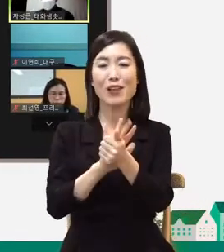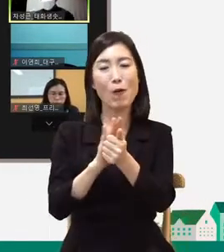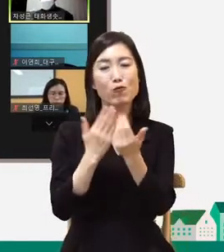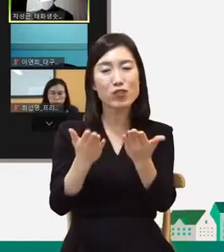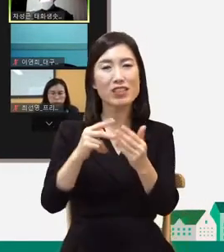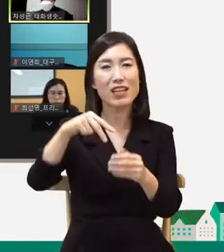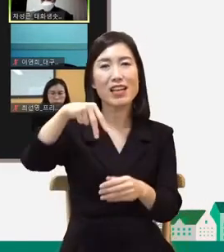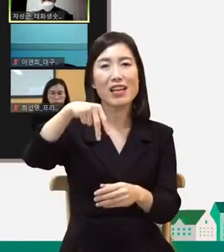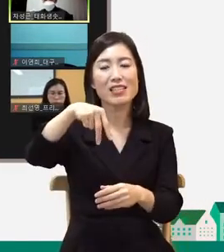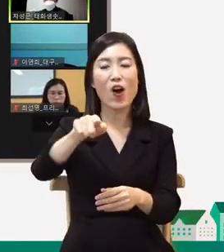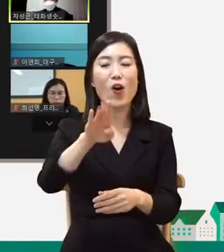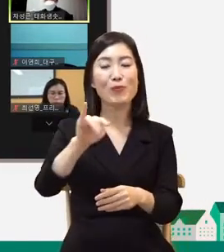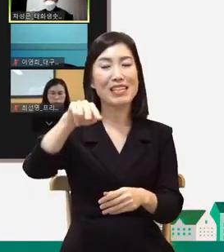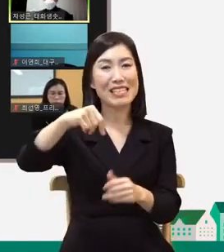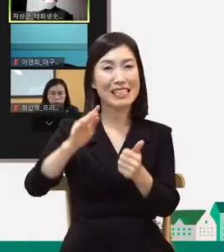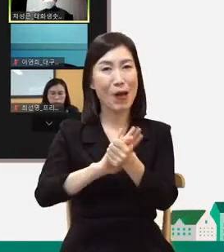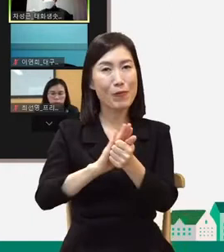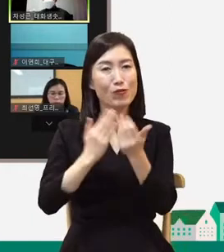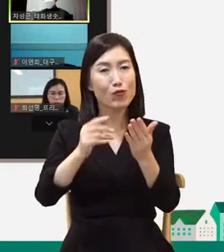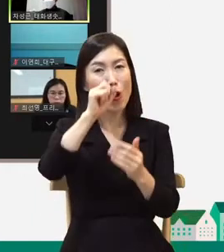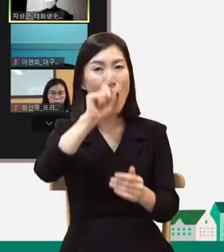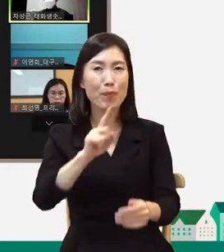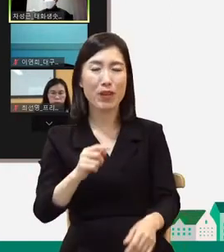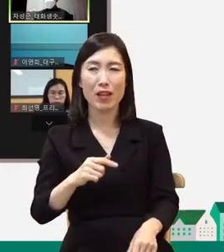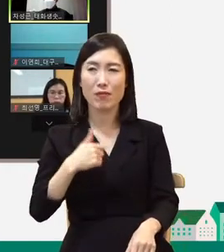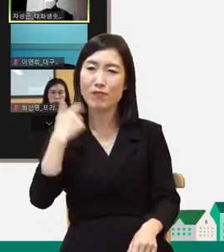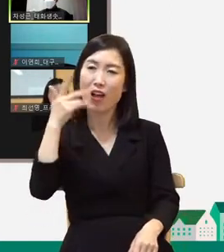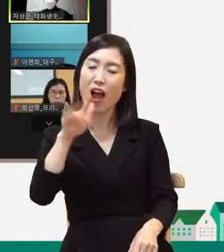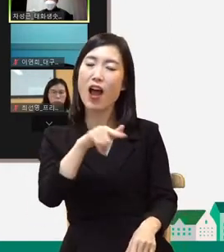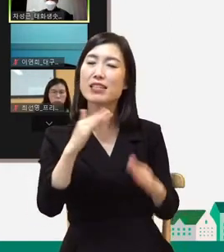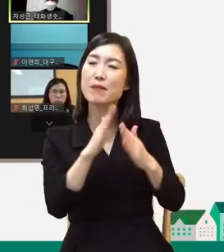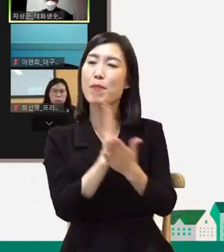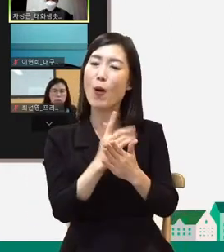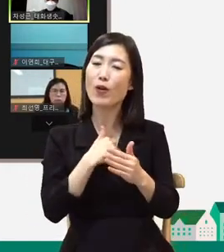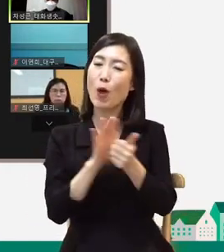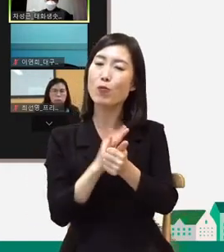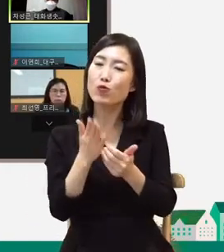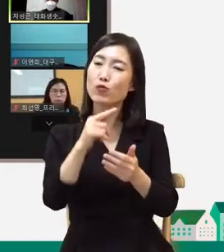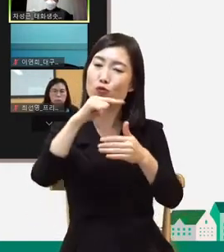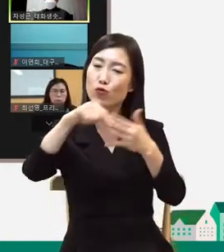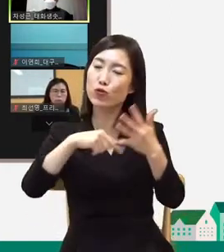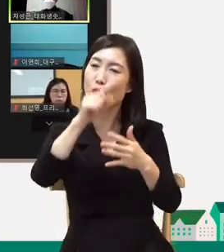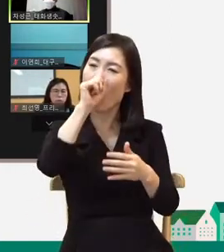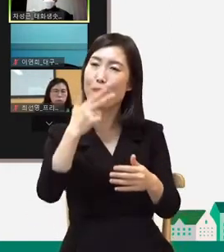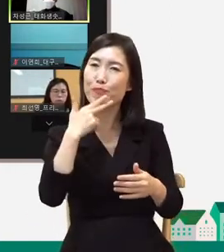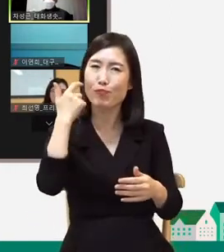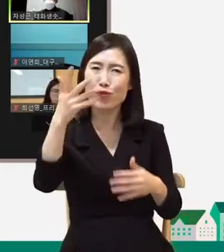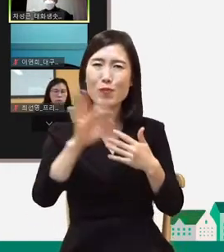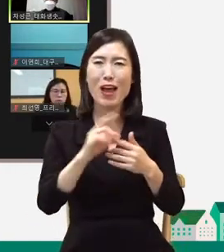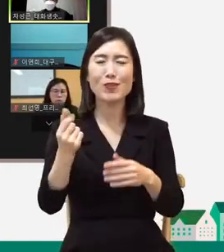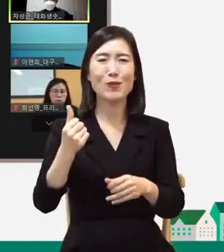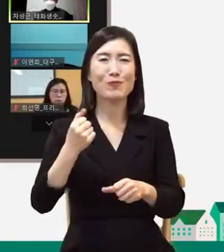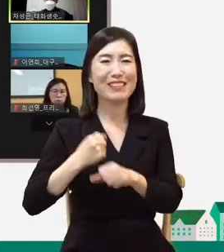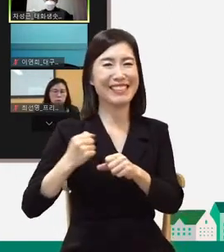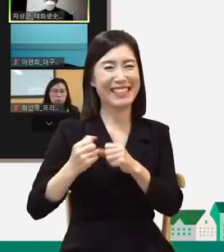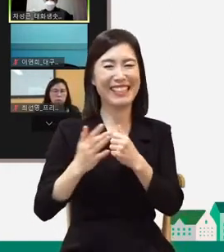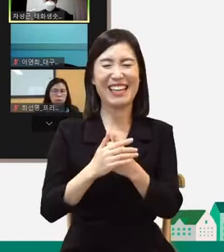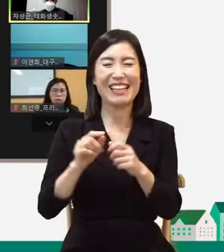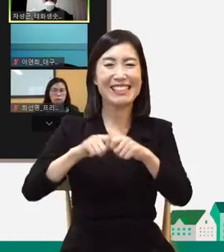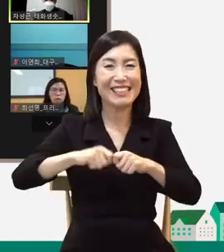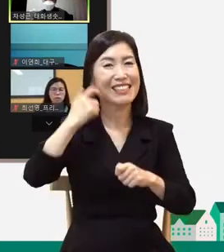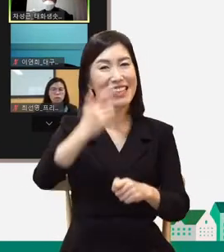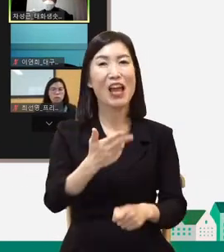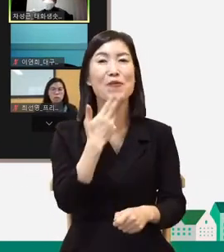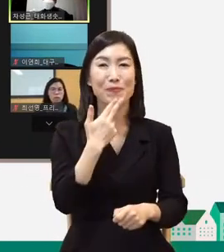뭐 좋았던 거 없었냐 이렇게 여쭤보기에는 유도 질문이 될 수도 있고 또 약간 민망하기도 해가지고 따로 여쭤보진